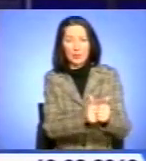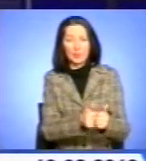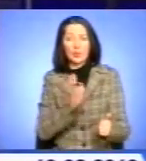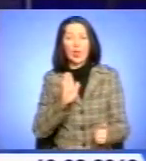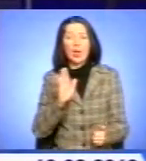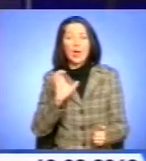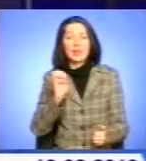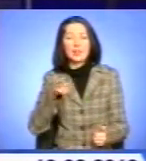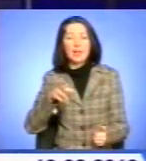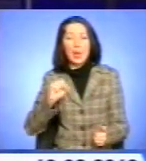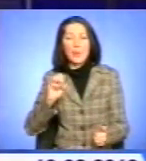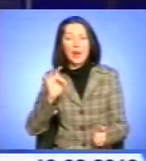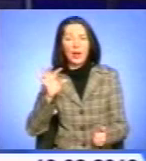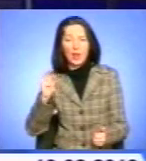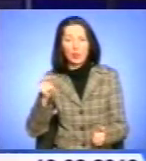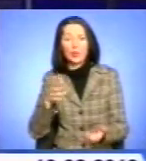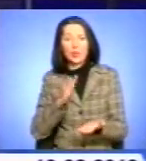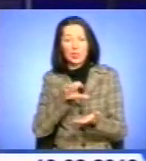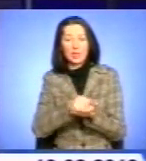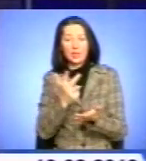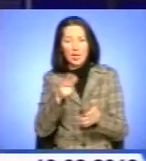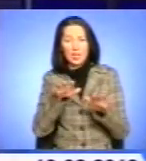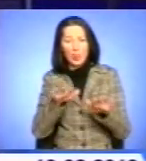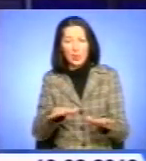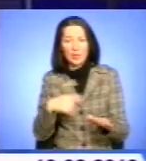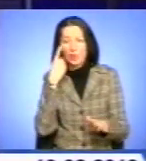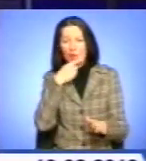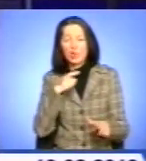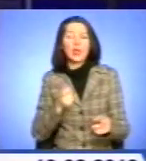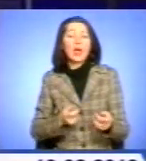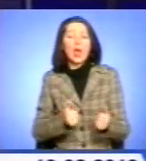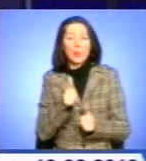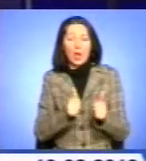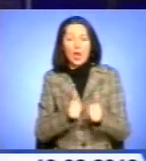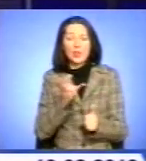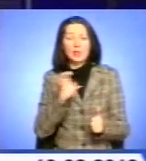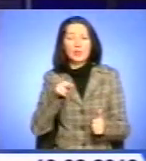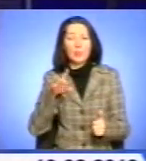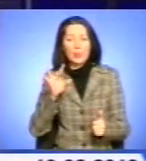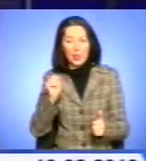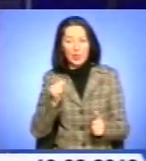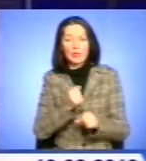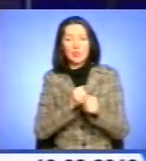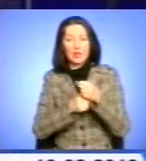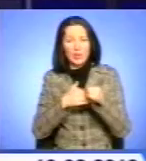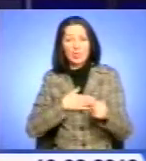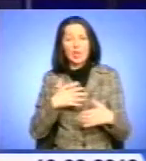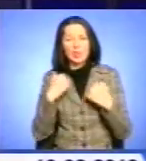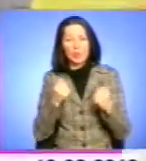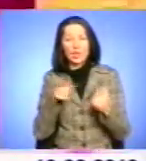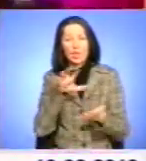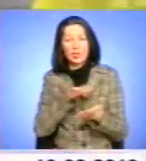3-ю сходинку п'єдесталу пошани в індивідуальних перегонах і спринті відповідно. В естафеті наші спортсменки вибороли срібло.